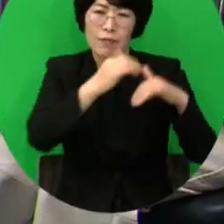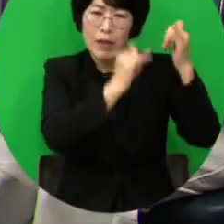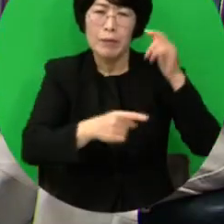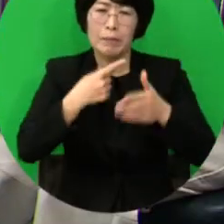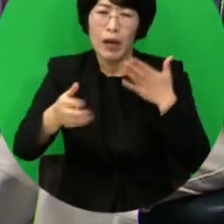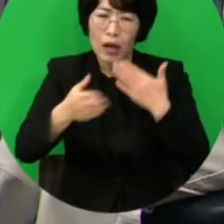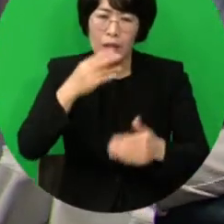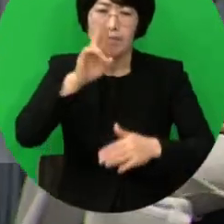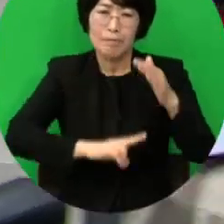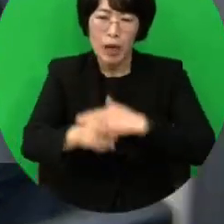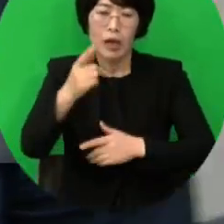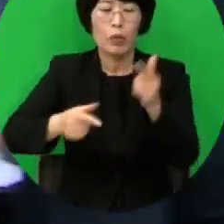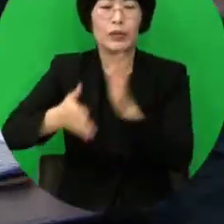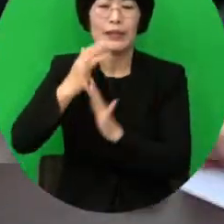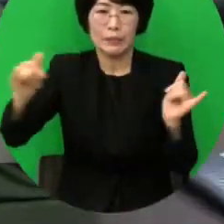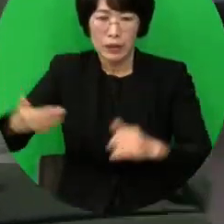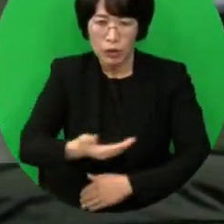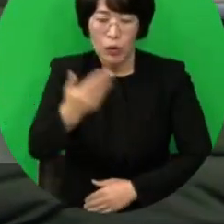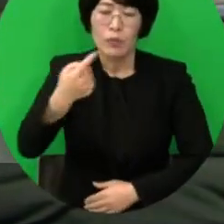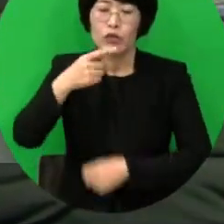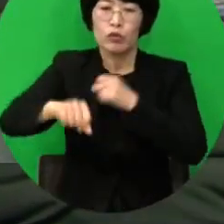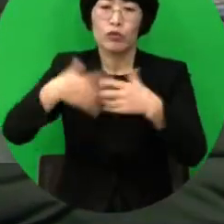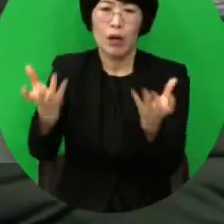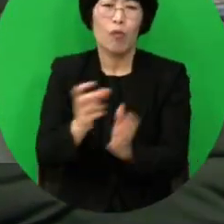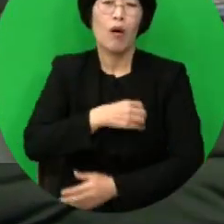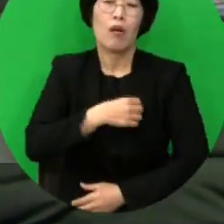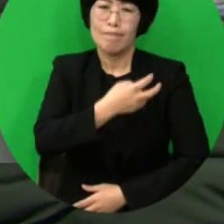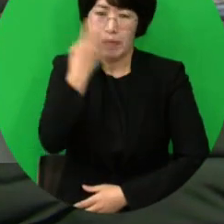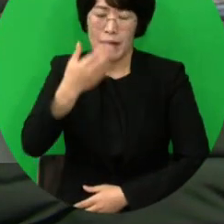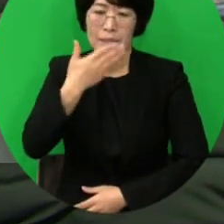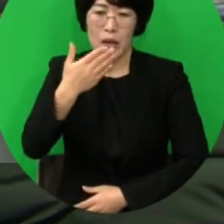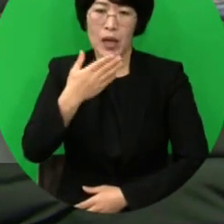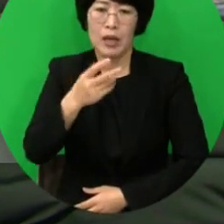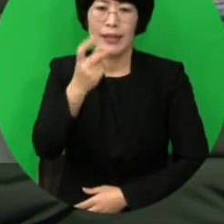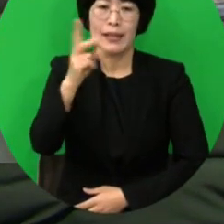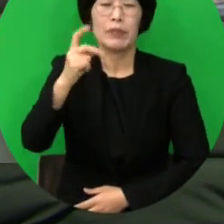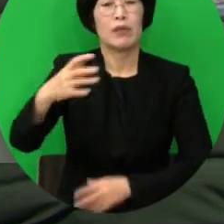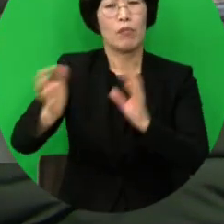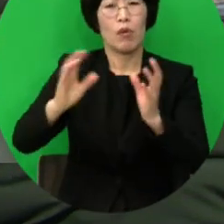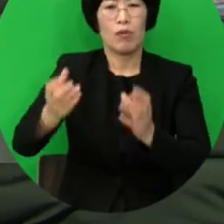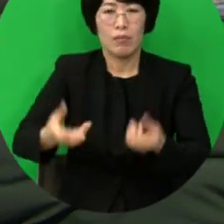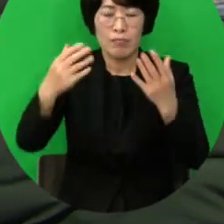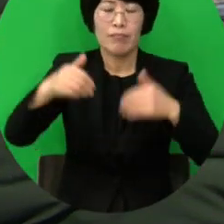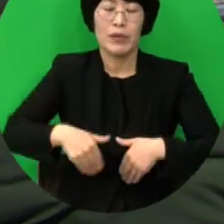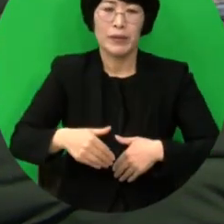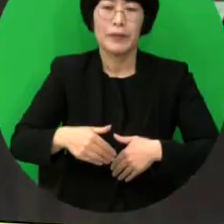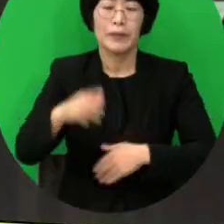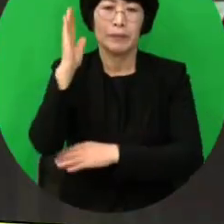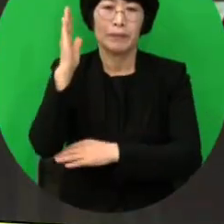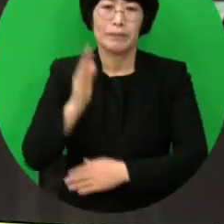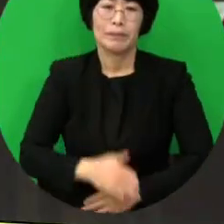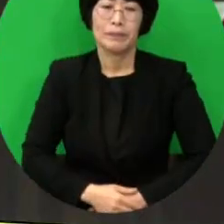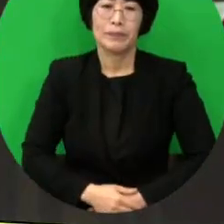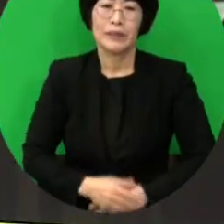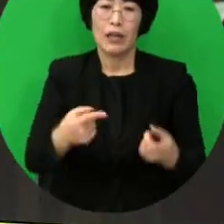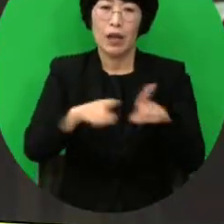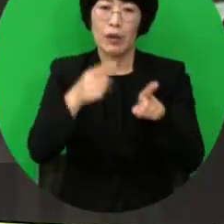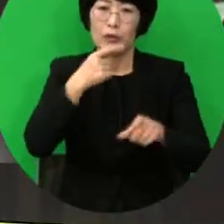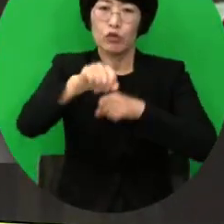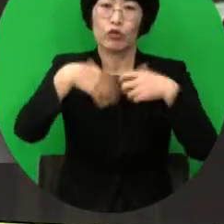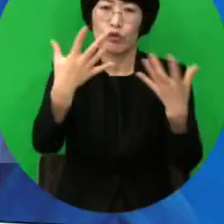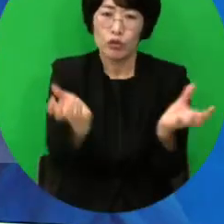그리고 정책을 목포 시민과 민주당원들이 검증할 수 있도록 TV토론회가 필요하다고 강조했습니다.